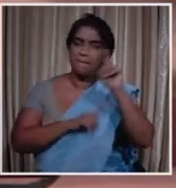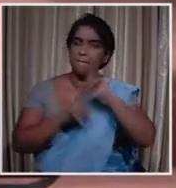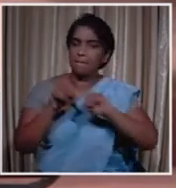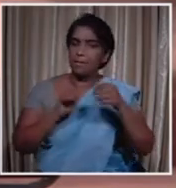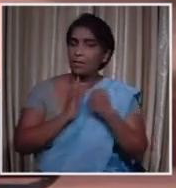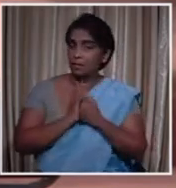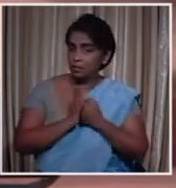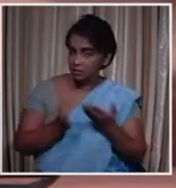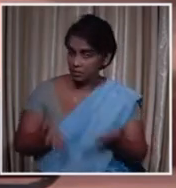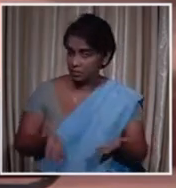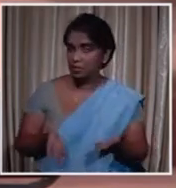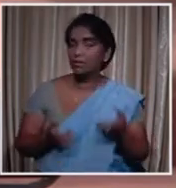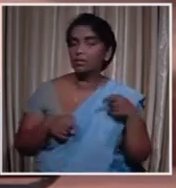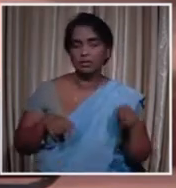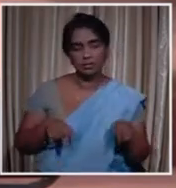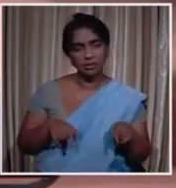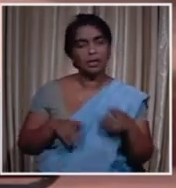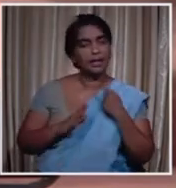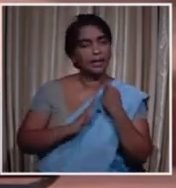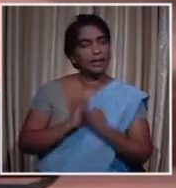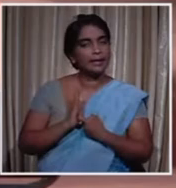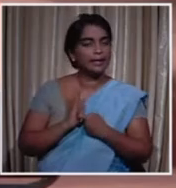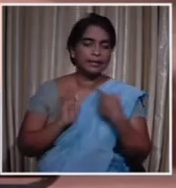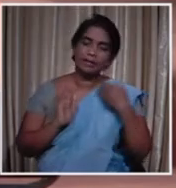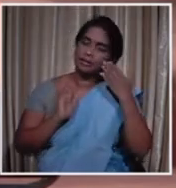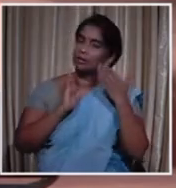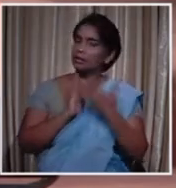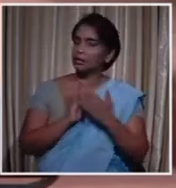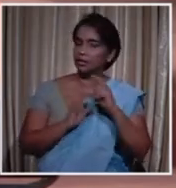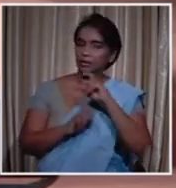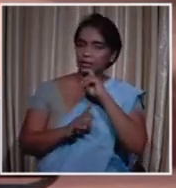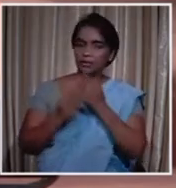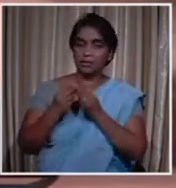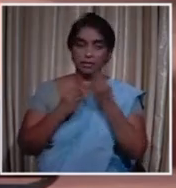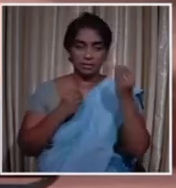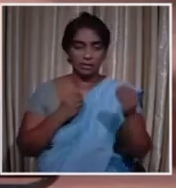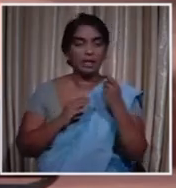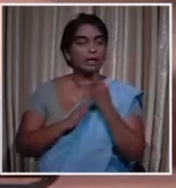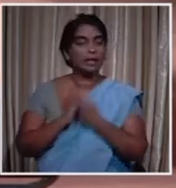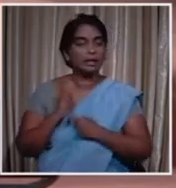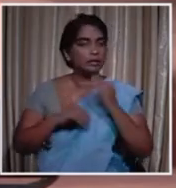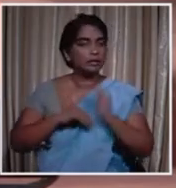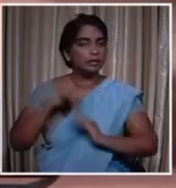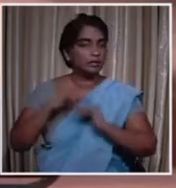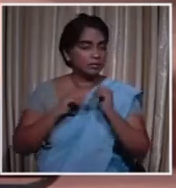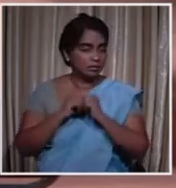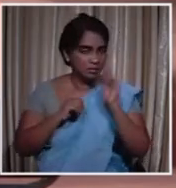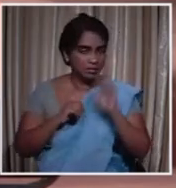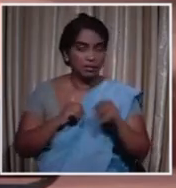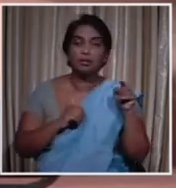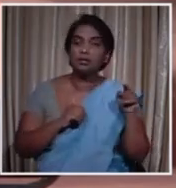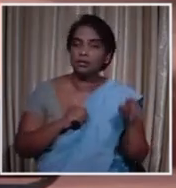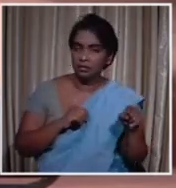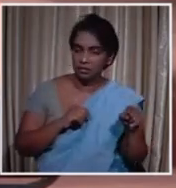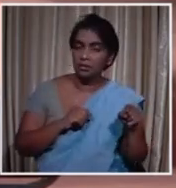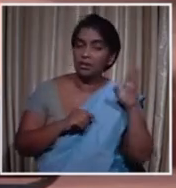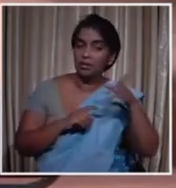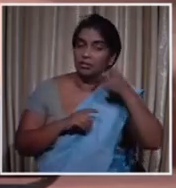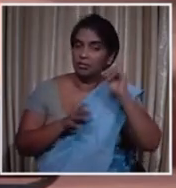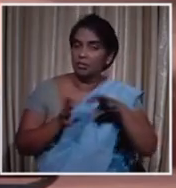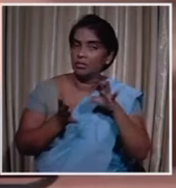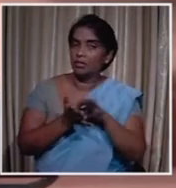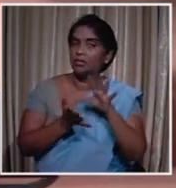இங்கே சட்டங்கள் இயற்றப்பட்டு நீதிமன்றங்களுக்கு கொடுக்கப்பட்டு நீதிமன்றம் ஒரு சட்டத்தை கொண்டு வந்தால், ஓர்டரை கொண்டு வந்தால்,